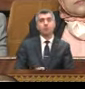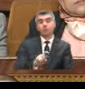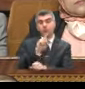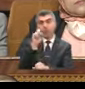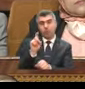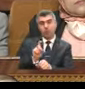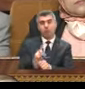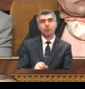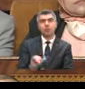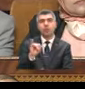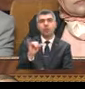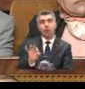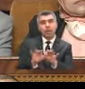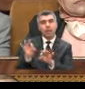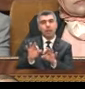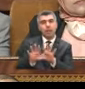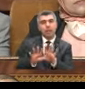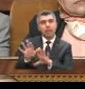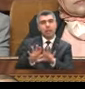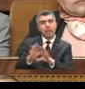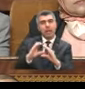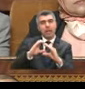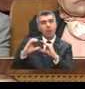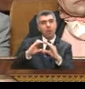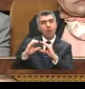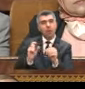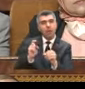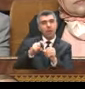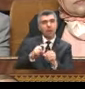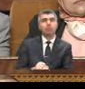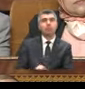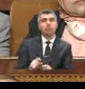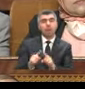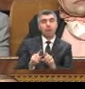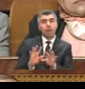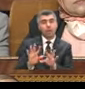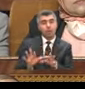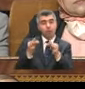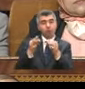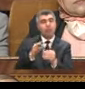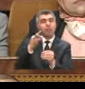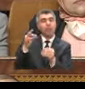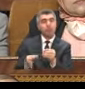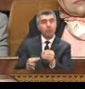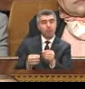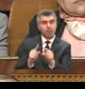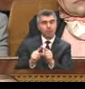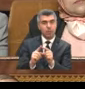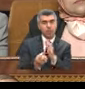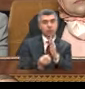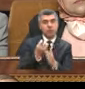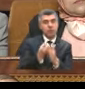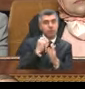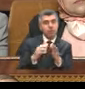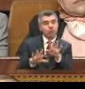نسائلكم عن إجراءات وتدابير الحوار الاجتماعي، وما إذا كان من شأن نتائجه أن تساهم في تحسين الوضعية